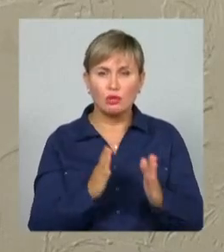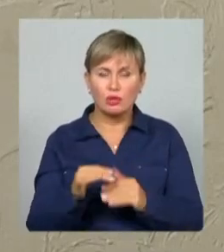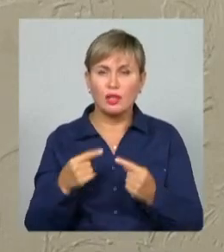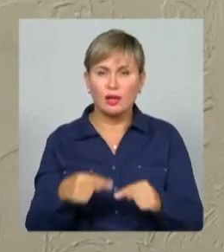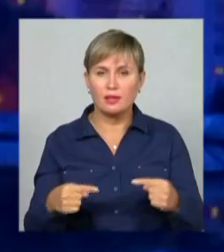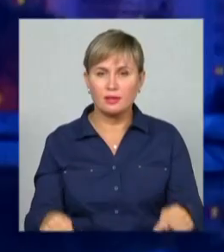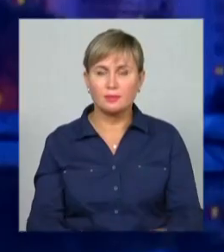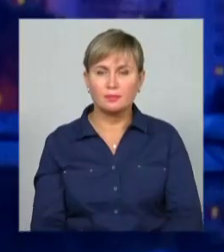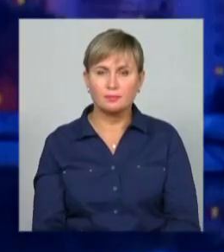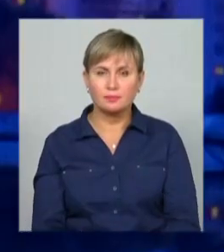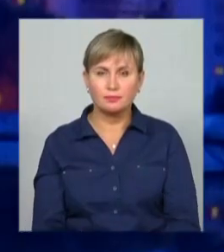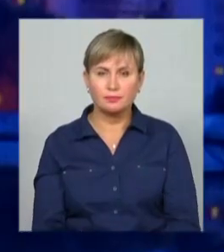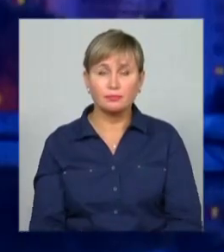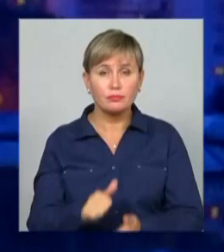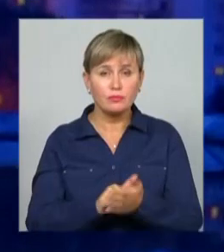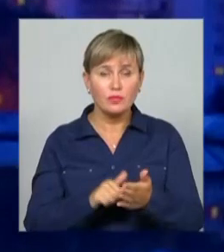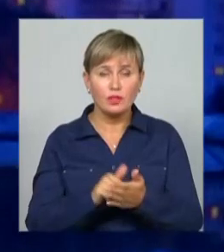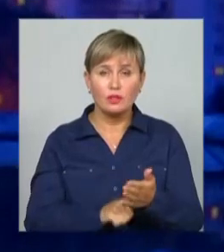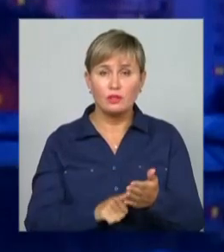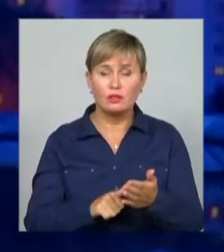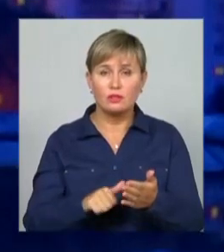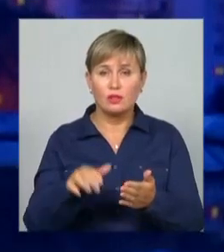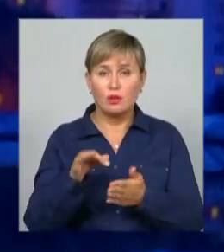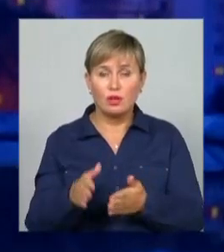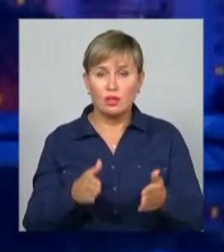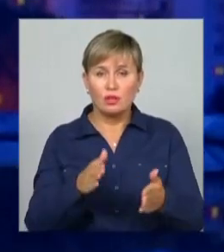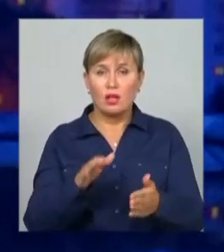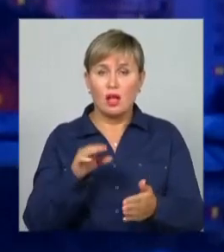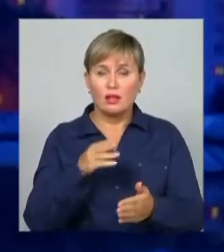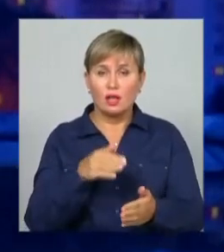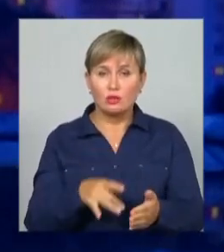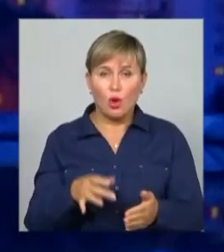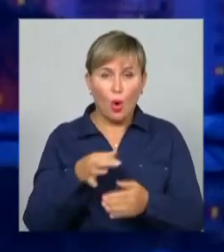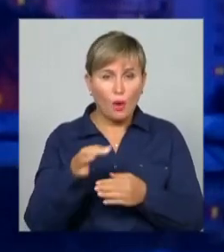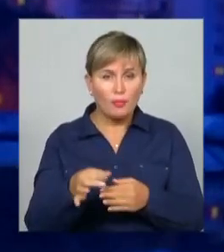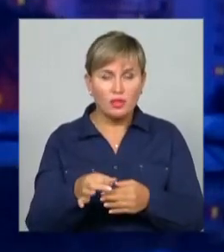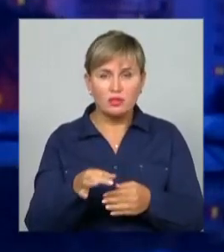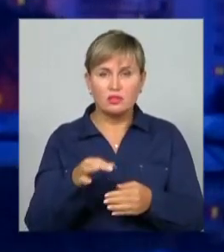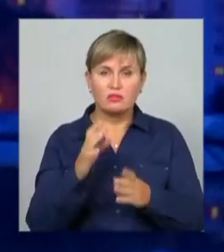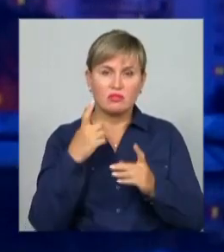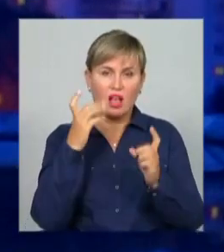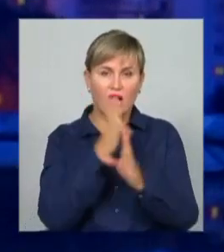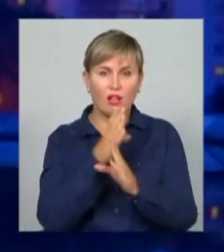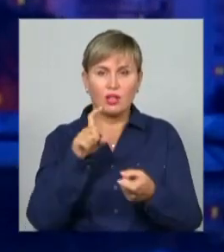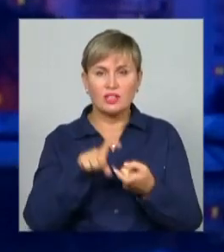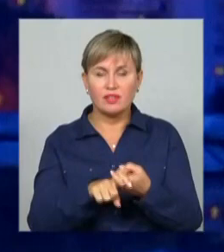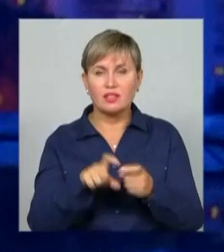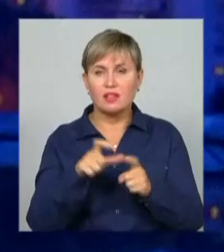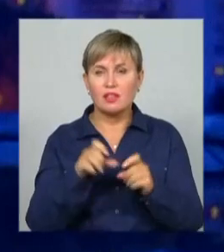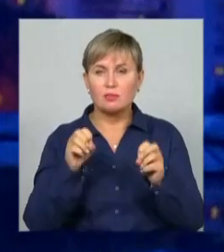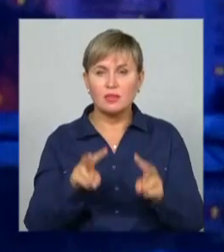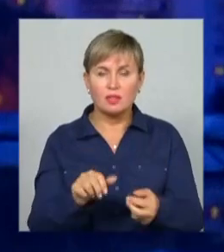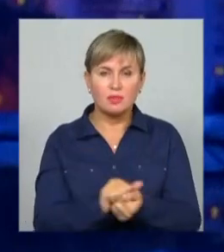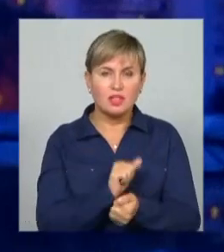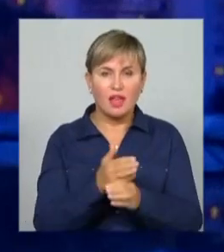далее. Причину обмеления реки Акжаик в Атрауской области назвали в Минэкологии. По словам специалистов,